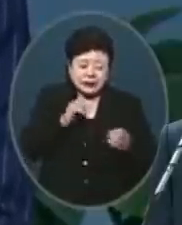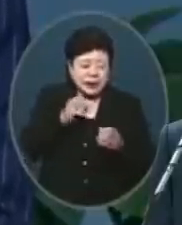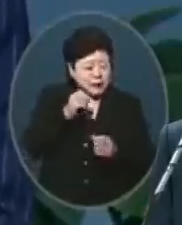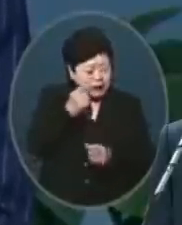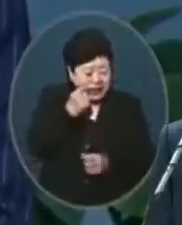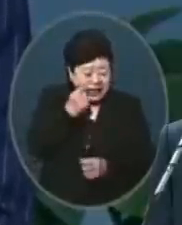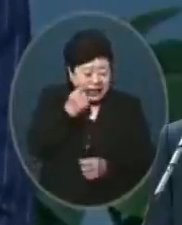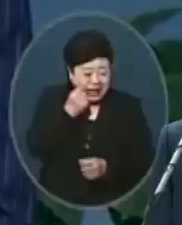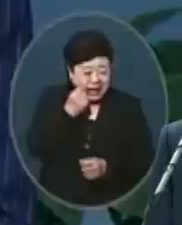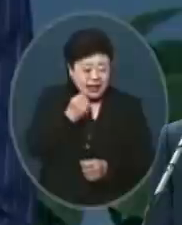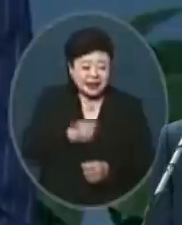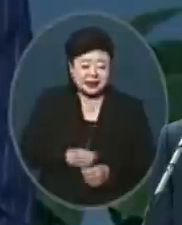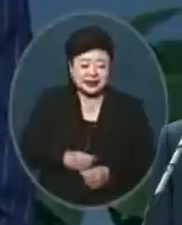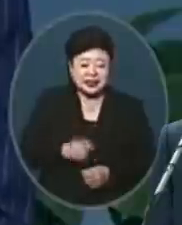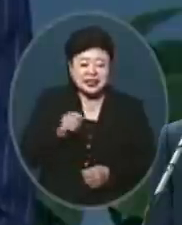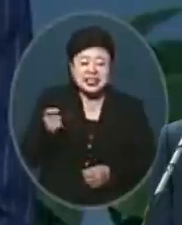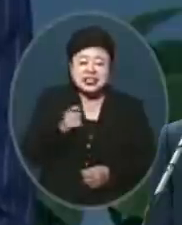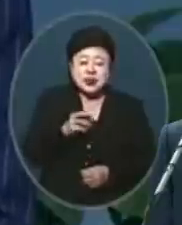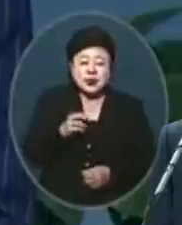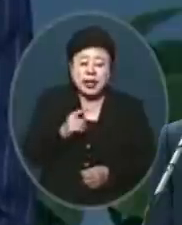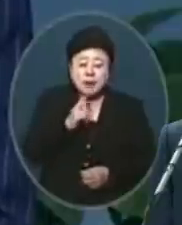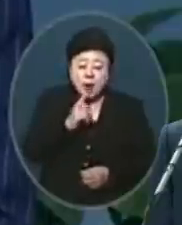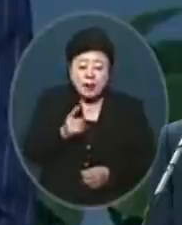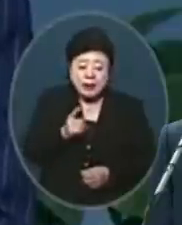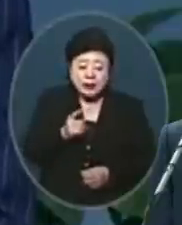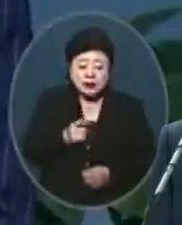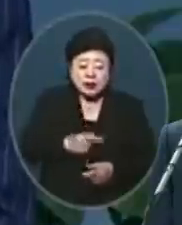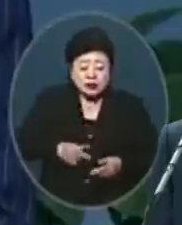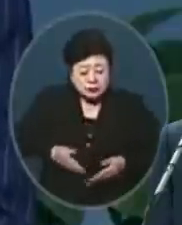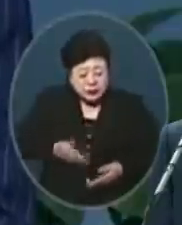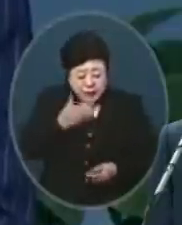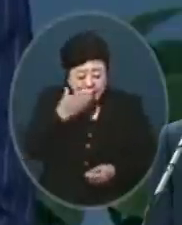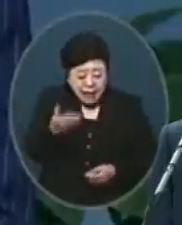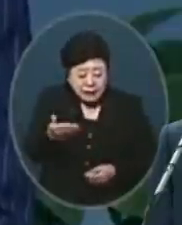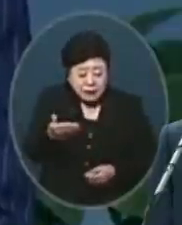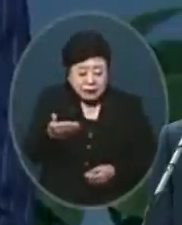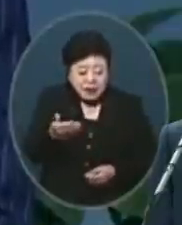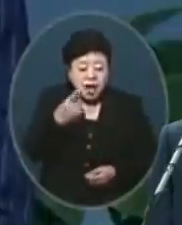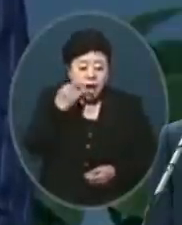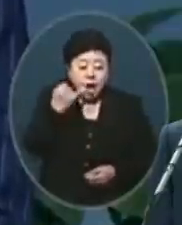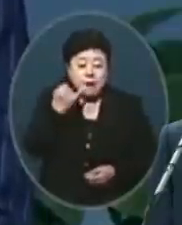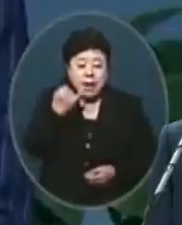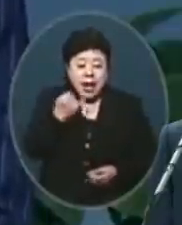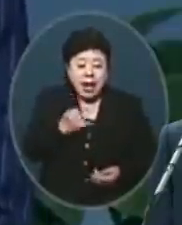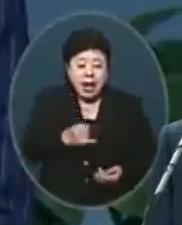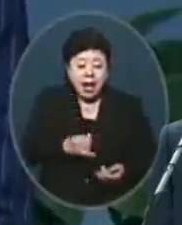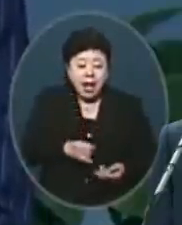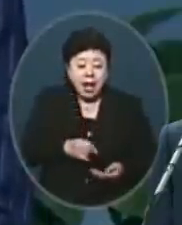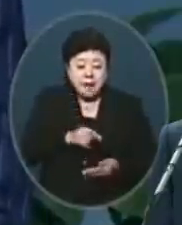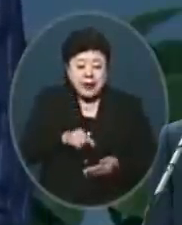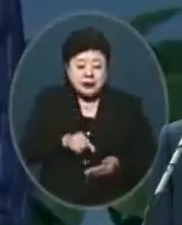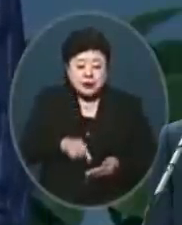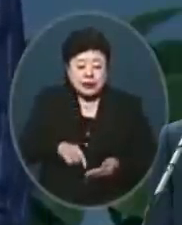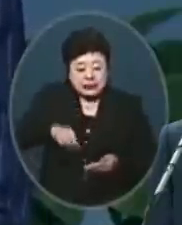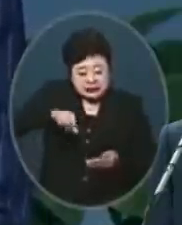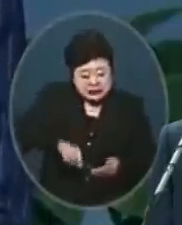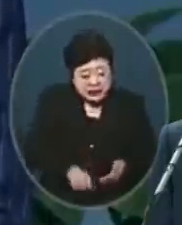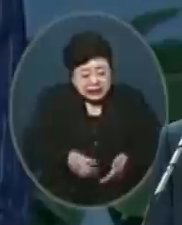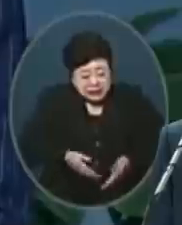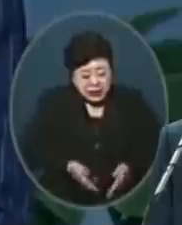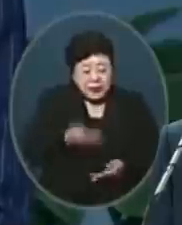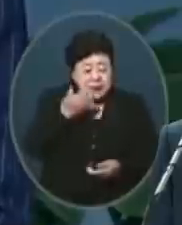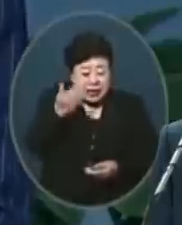그러니까 니고데모가 어떻게 사람이 거듭났냐고, 어머니 뱃속에 들어가서 다시 태어나냐고